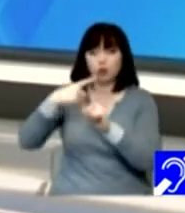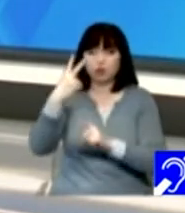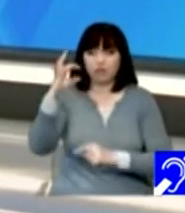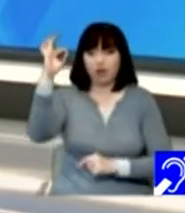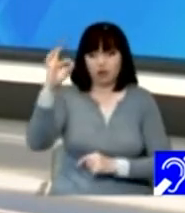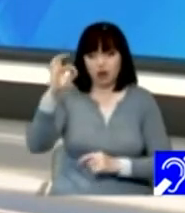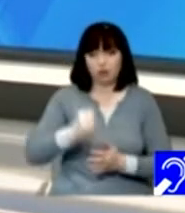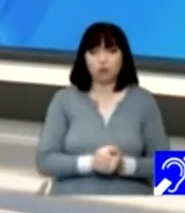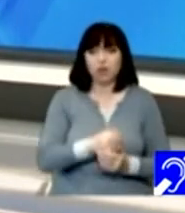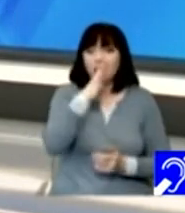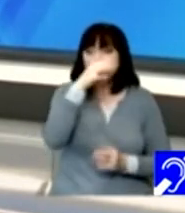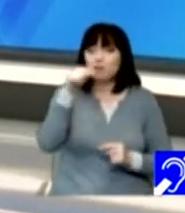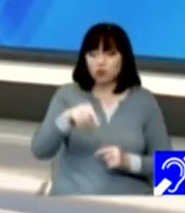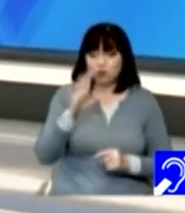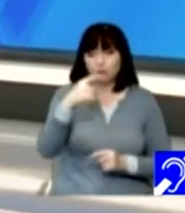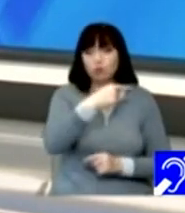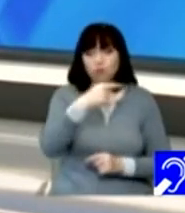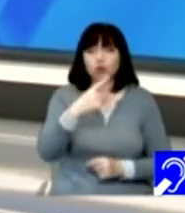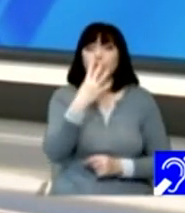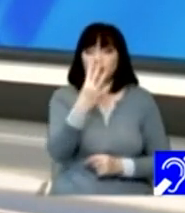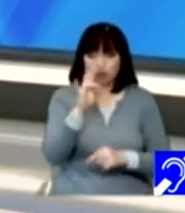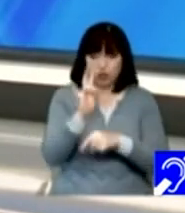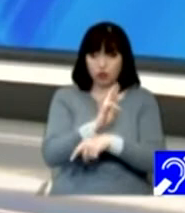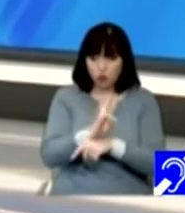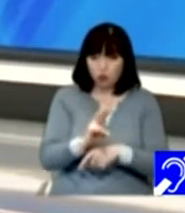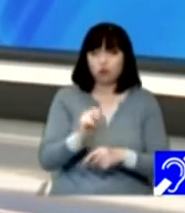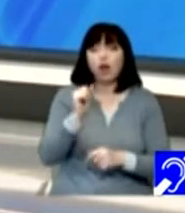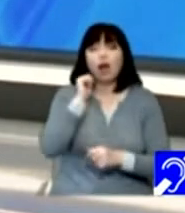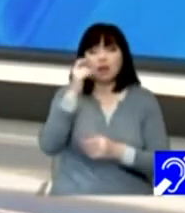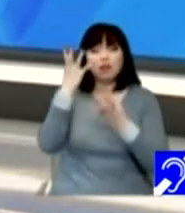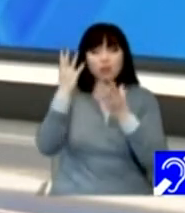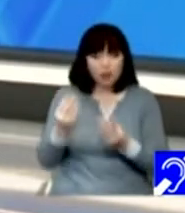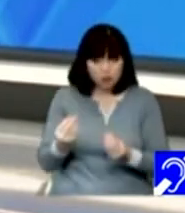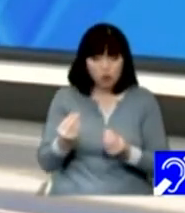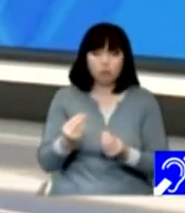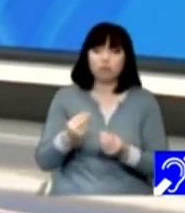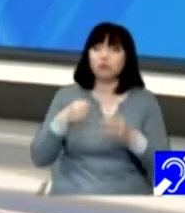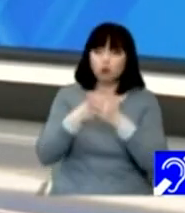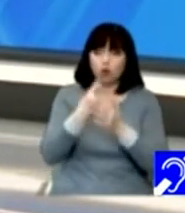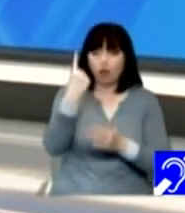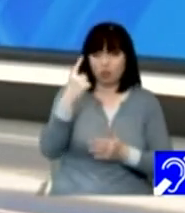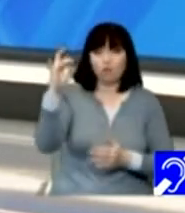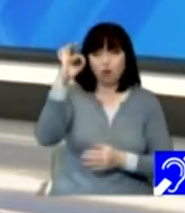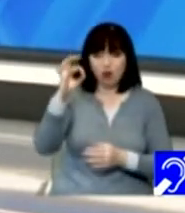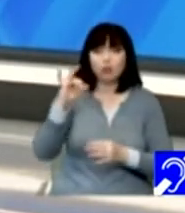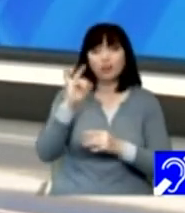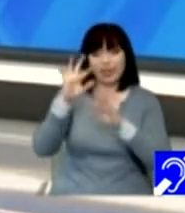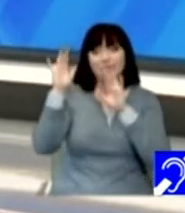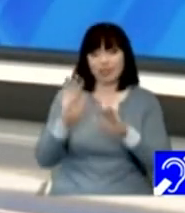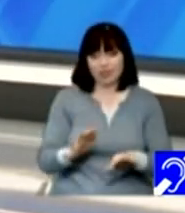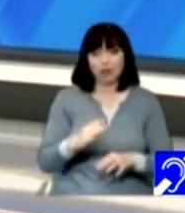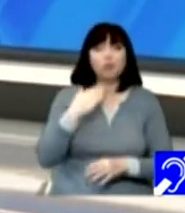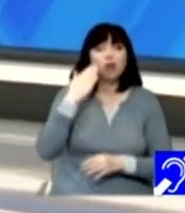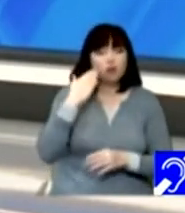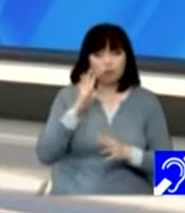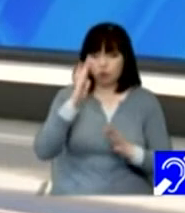grade. La Chișinău vor fi minus 4 grade la noapte, iar mâine maxima nu va trece de 1 grad și va ninge. În România, vremea va